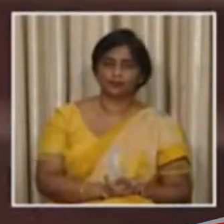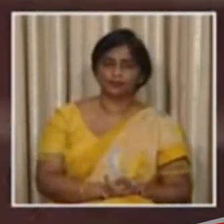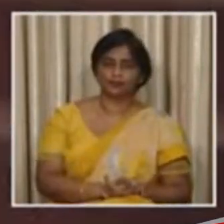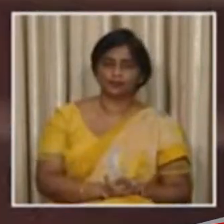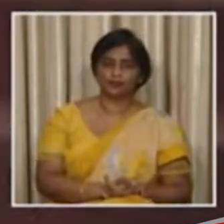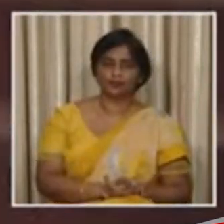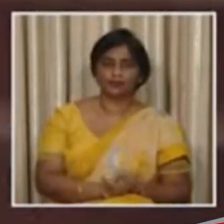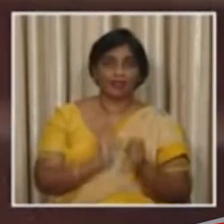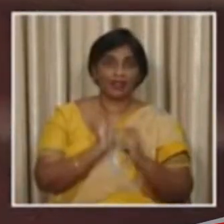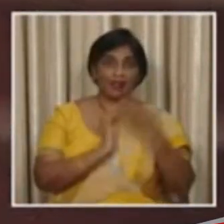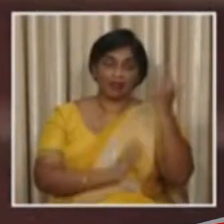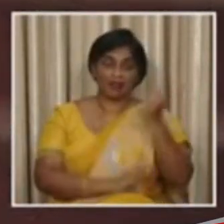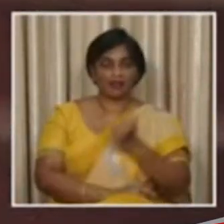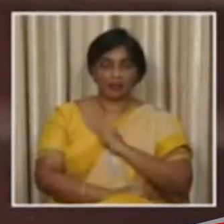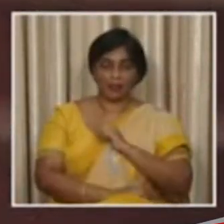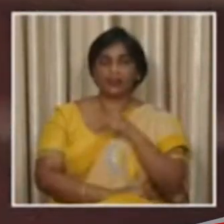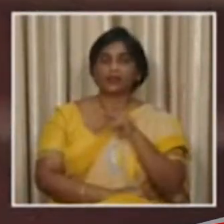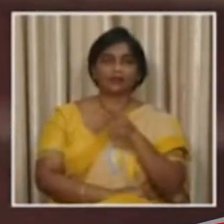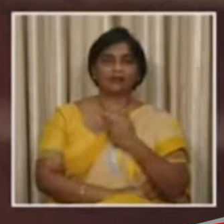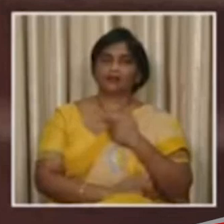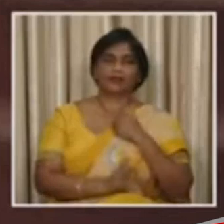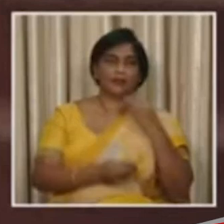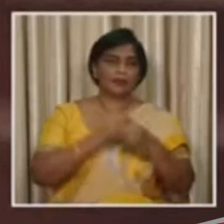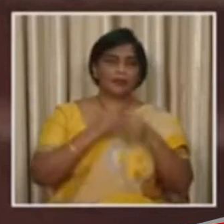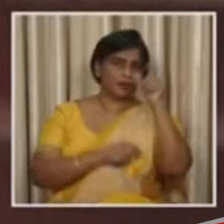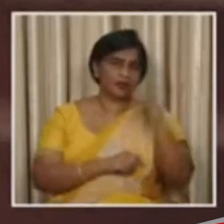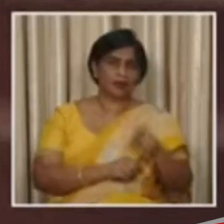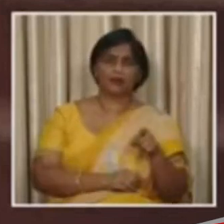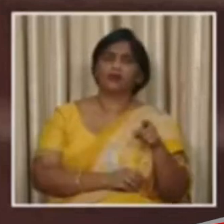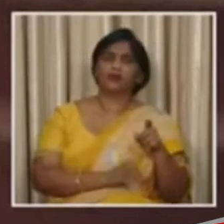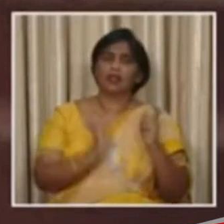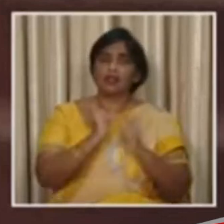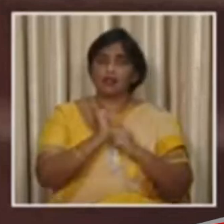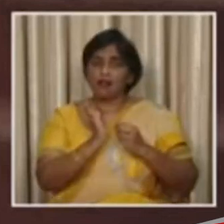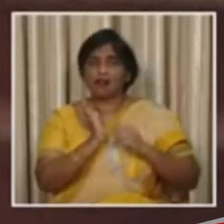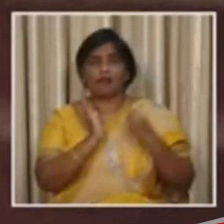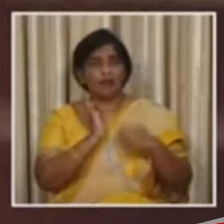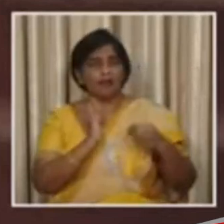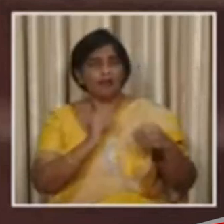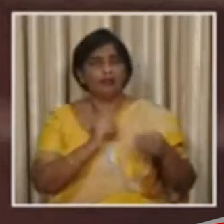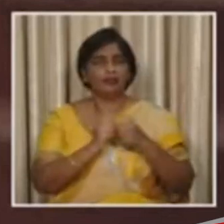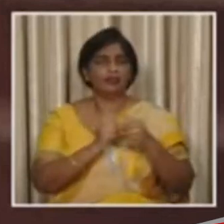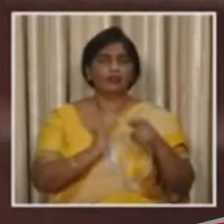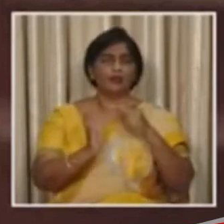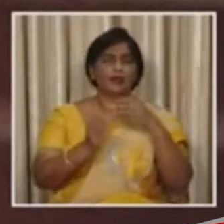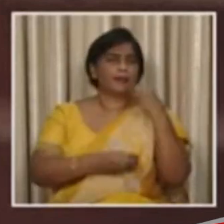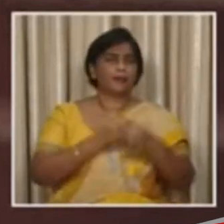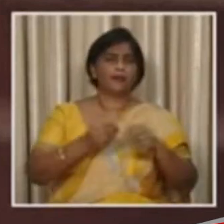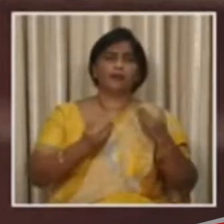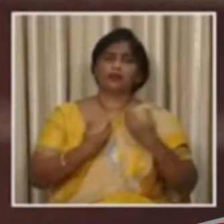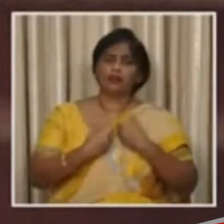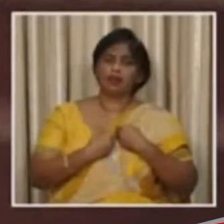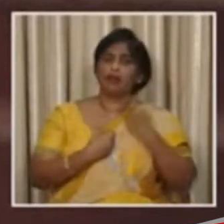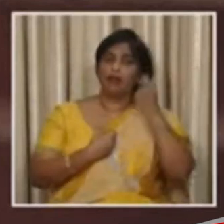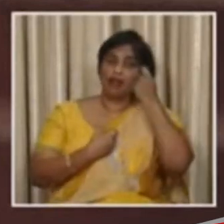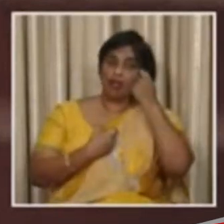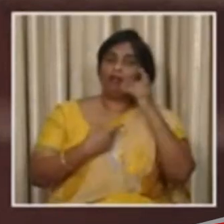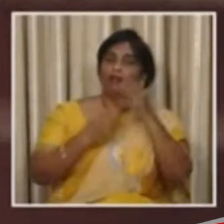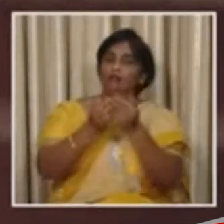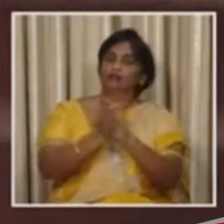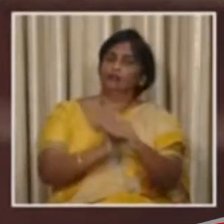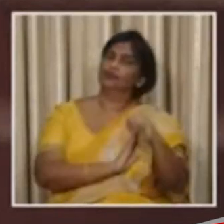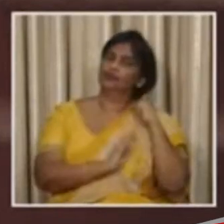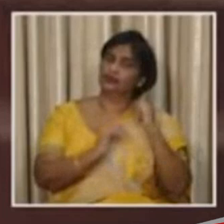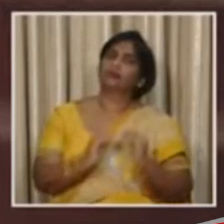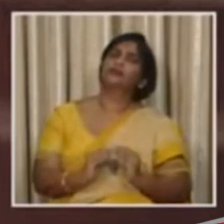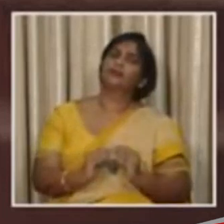ගන්න හරි ආස ඇති. මම නම් කැමති නෑ ව්‍යාපාරිකයෝ ණය වෙලා නැතිනට. අපේ ව්‍යාපාරය අපේ අදහස ලිබරලයිස් කරන එක